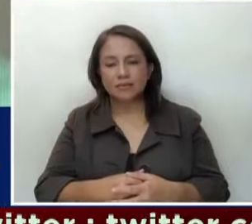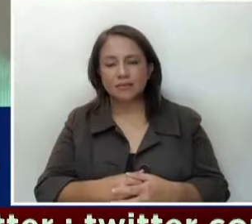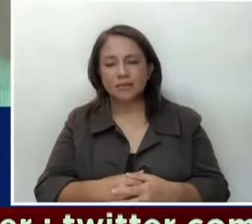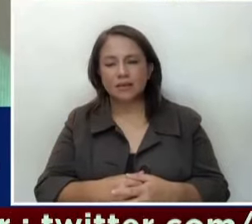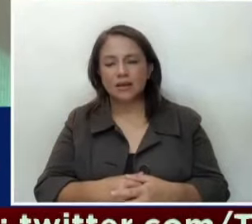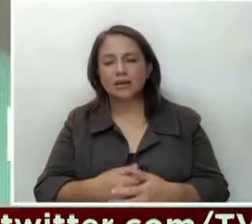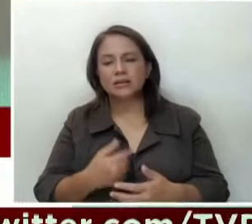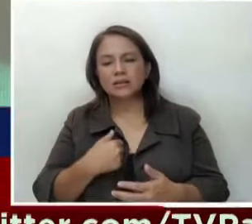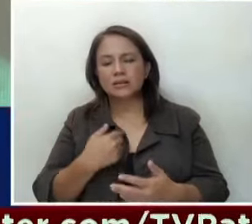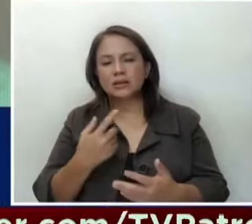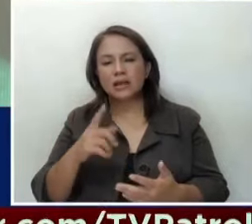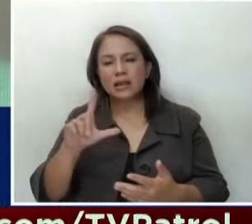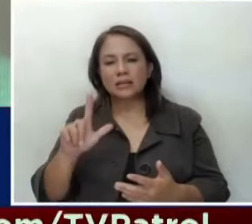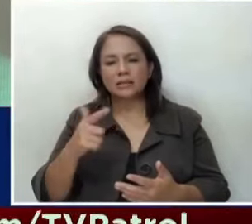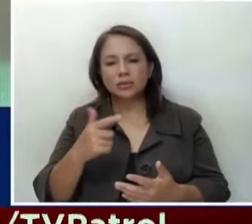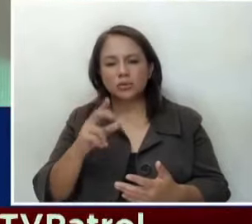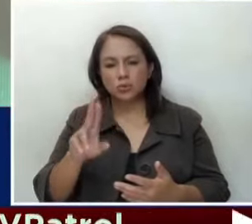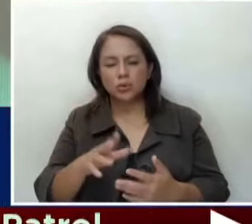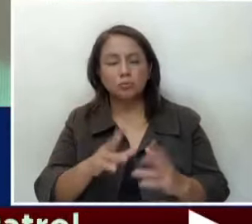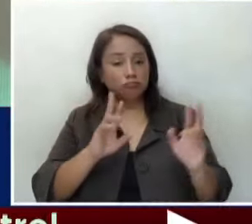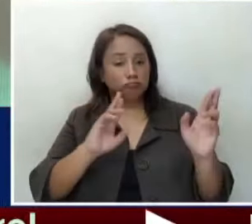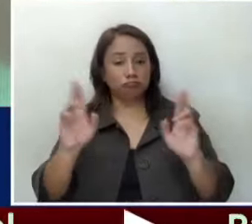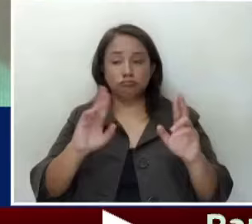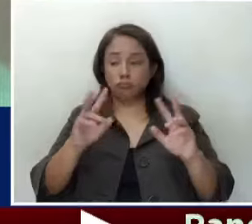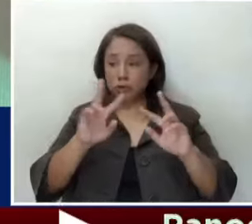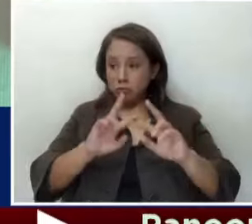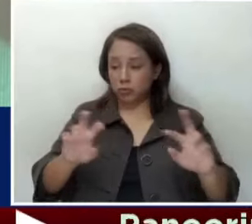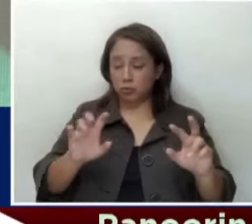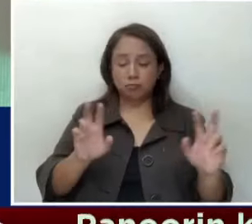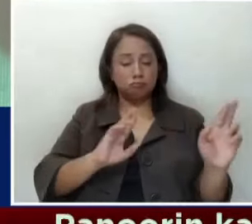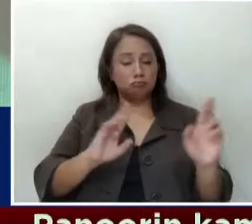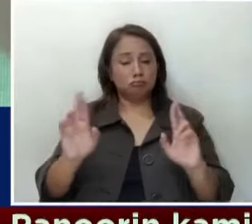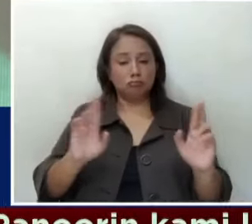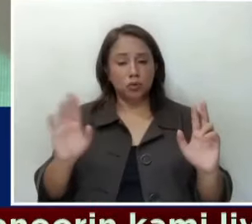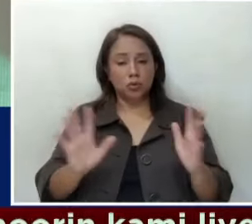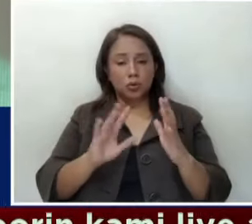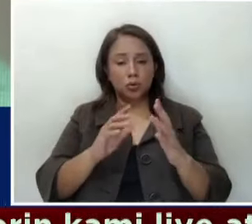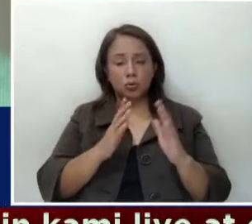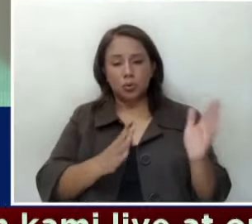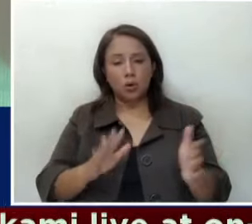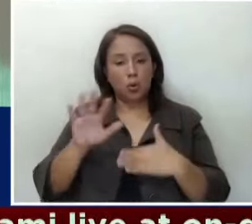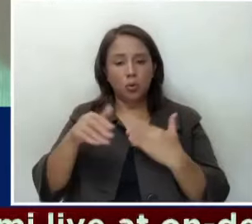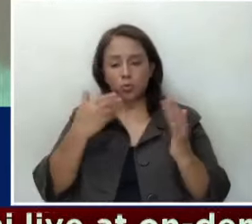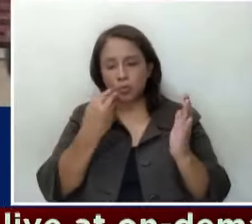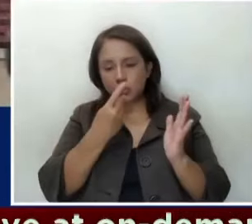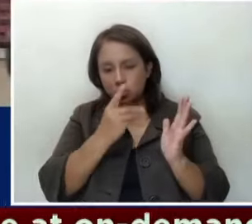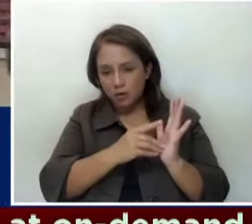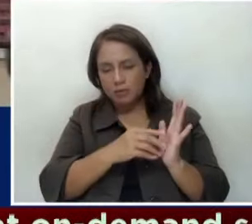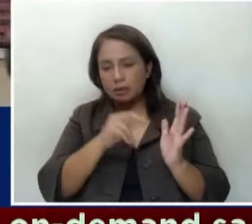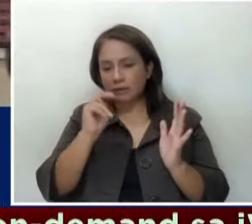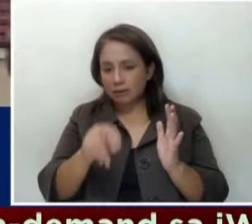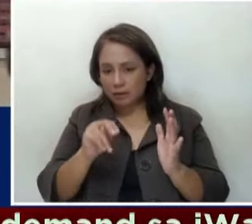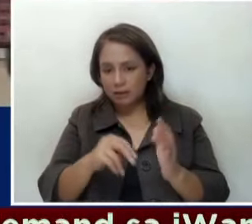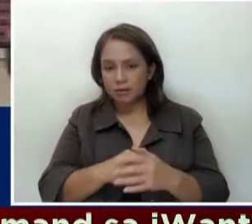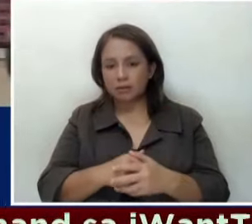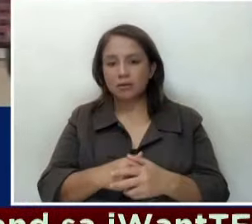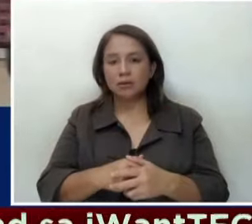ang LGU, handa silang humarap sa investigasyon. We are preparing all the documents that are needed